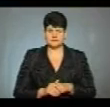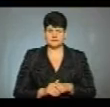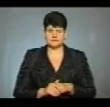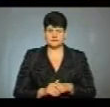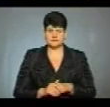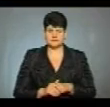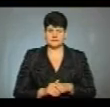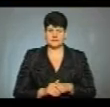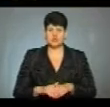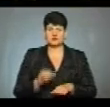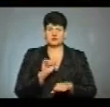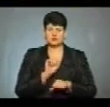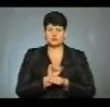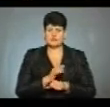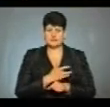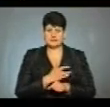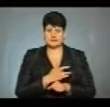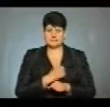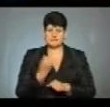Так, зупинка сталася в